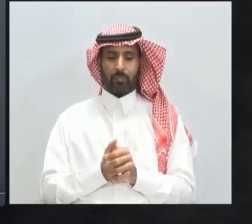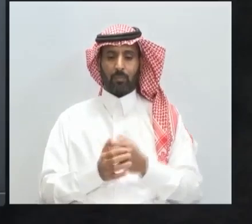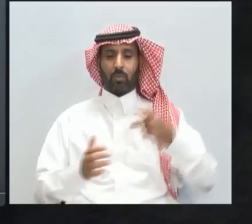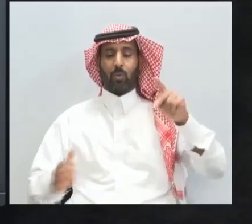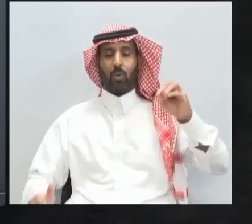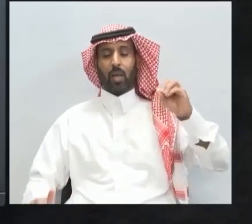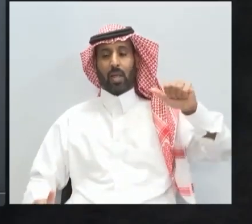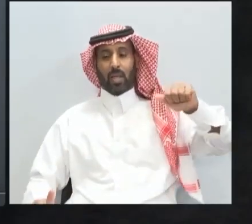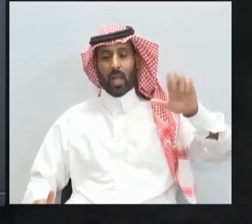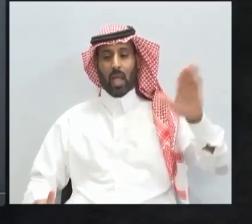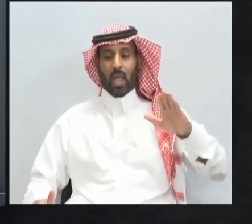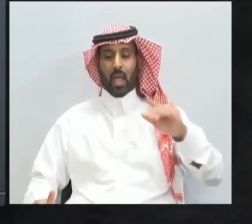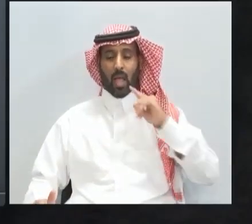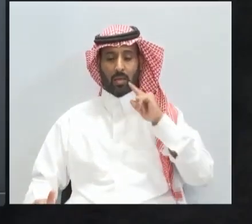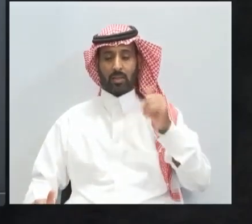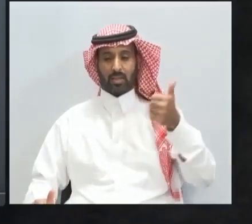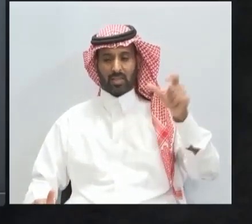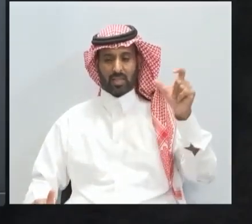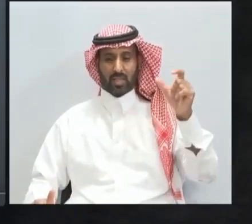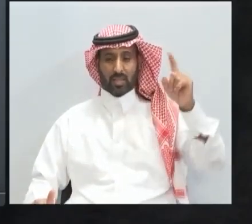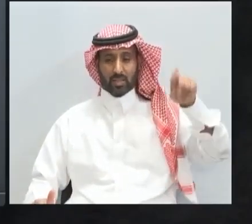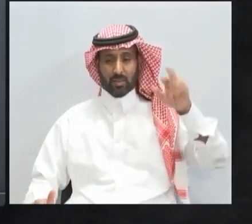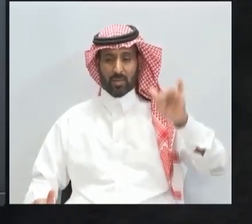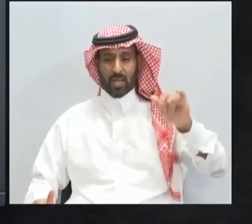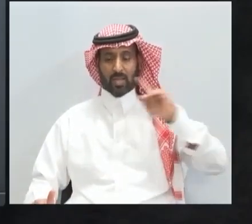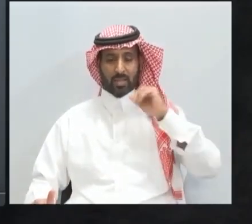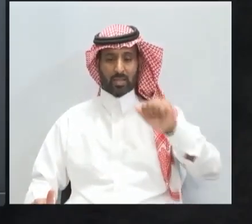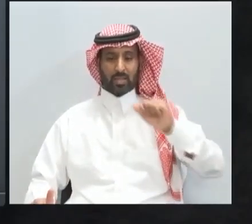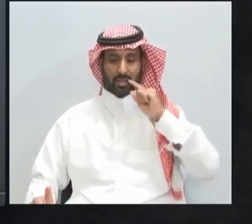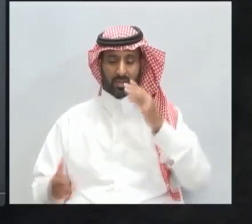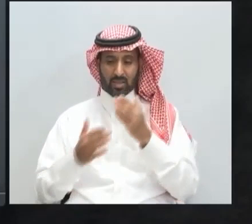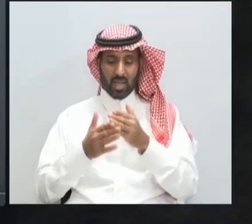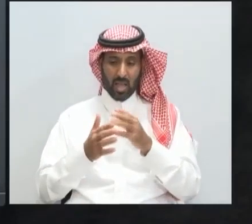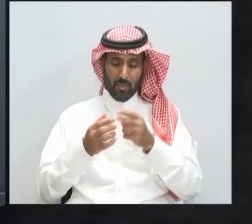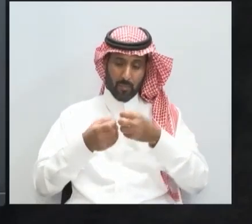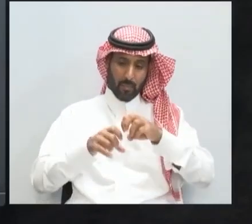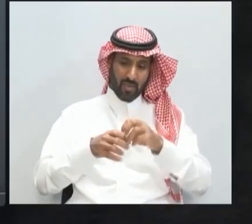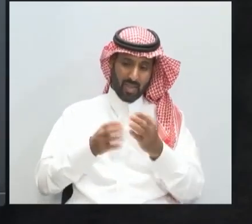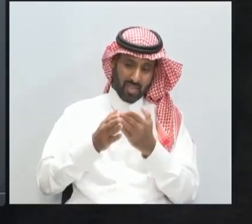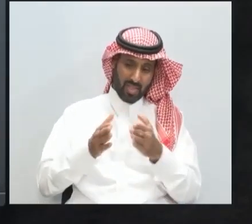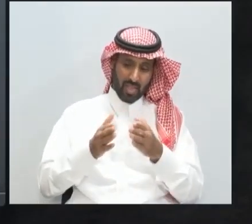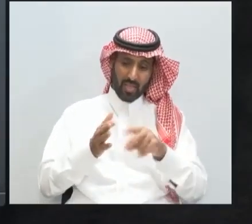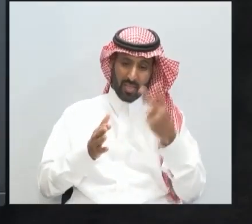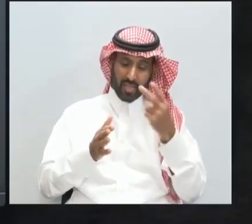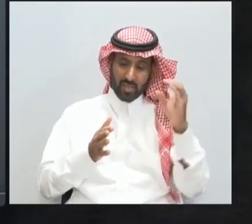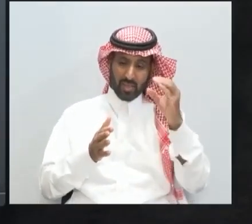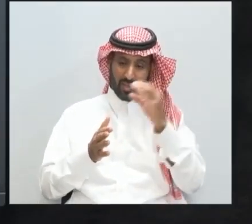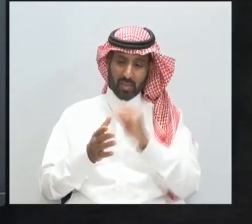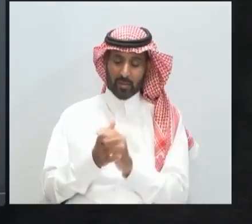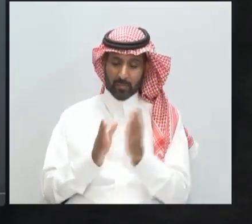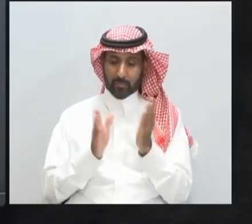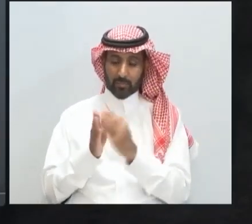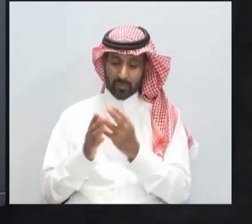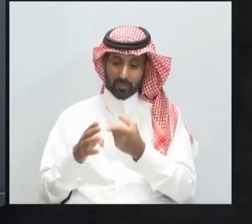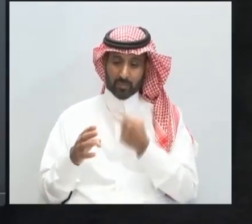الف او انزيم اي هذا المرافق سوف ينتج عنه مركب وسطي ثنائي الكربون هنا نلاحظ ذرتين من الكربون